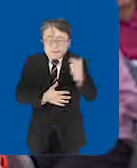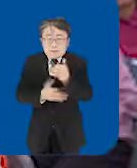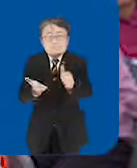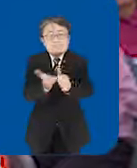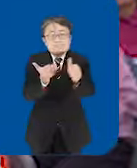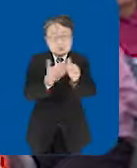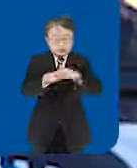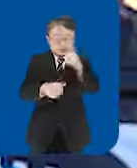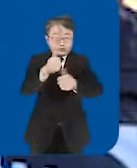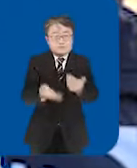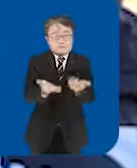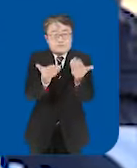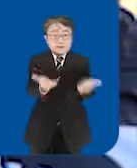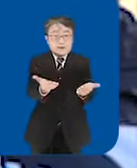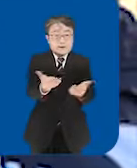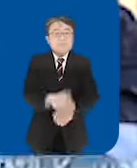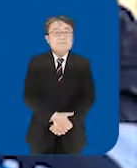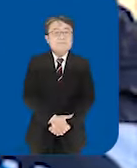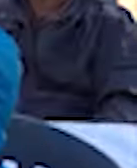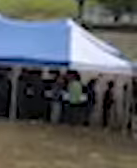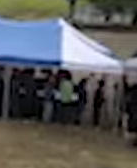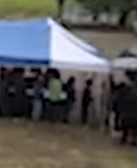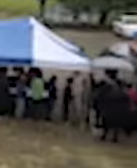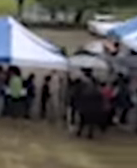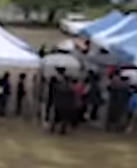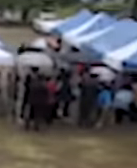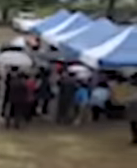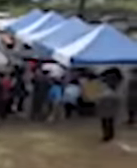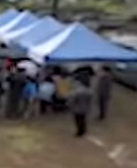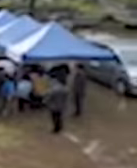아름답게 가꾸어 부성들에게 물려준다